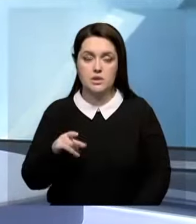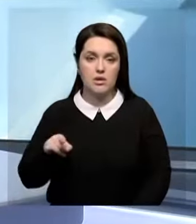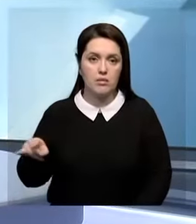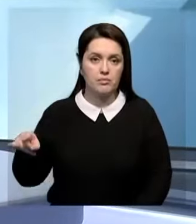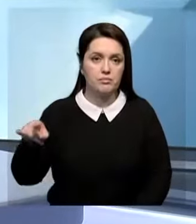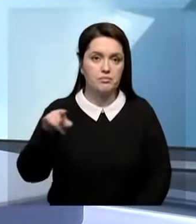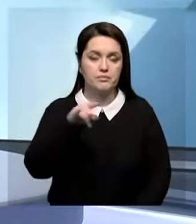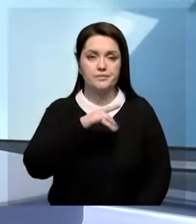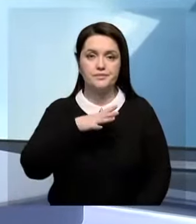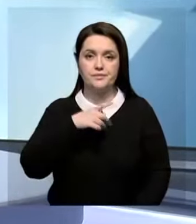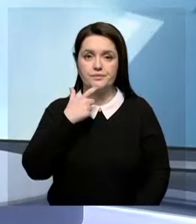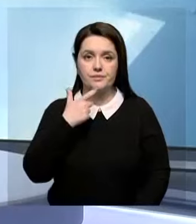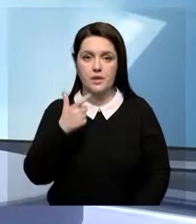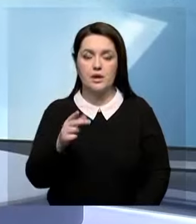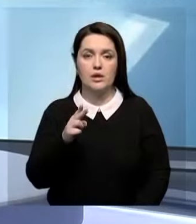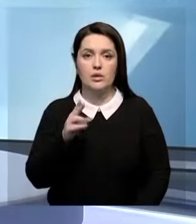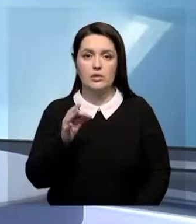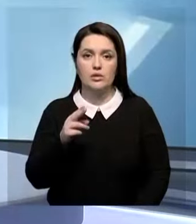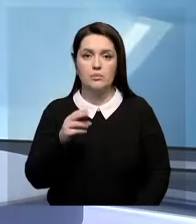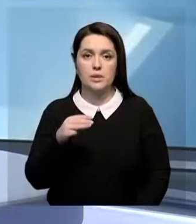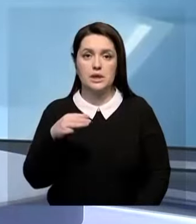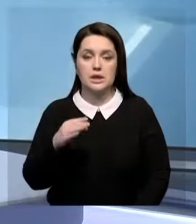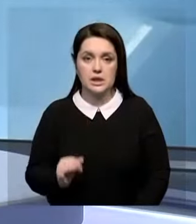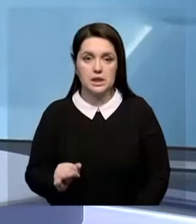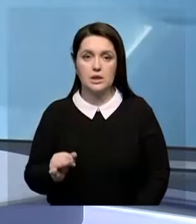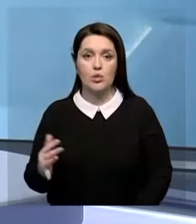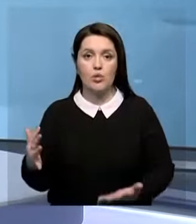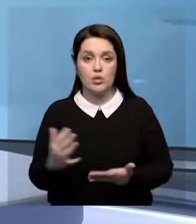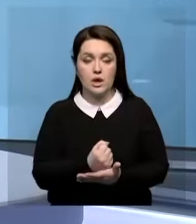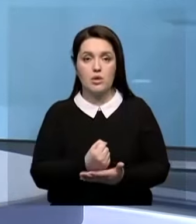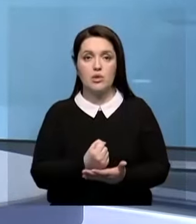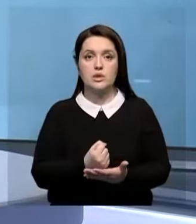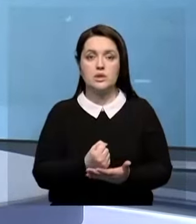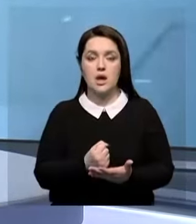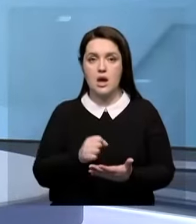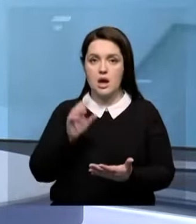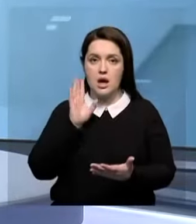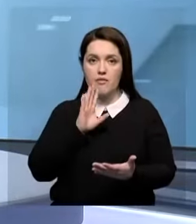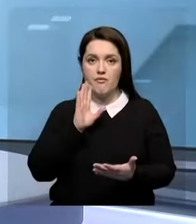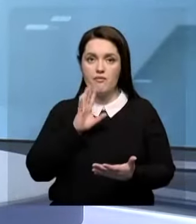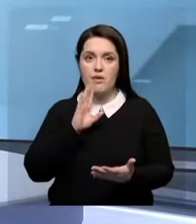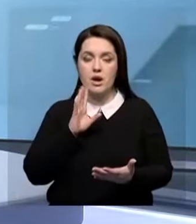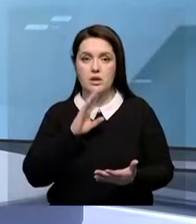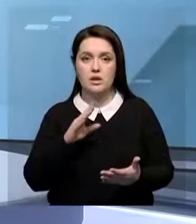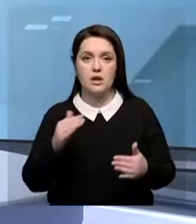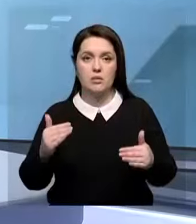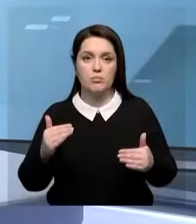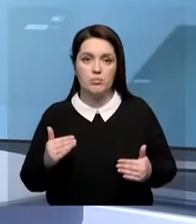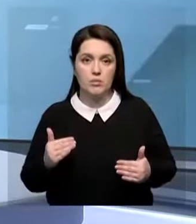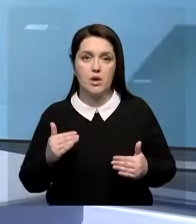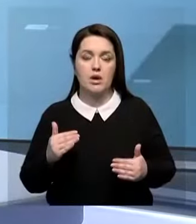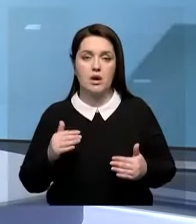МЧС совершил облет территории региона. В Кокпектинском районе удалось отвести водный поток за пределы населенного пункта